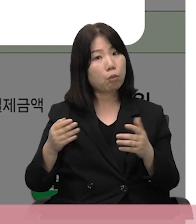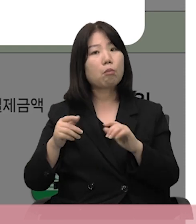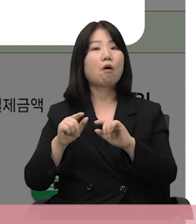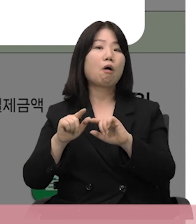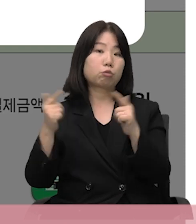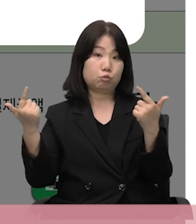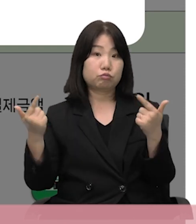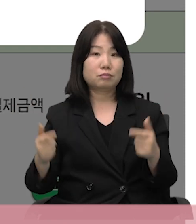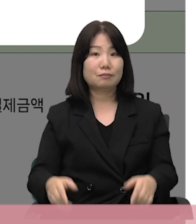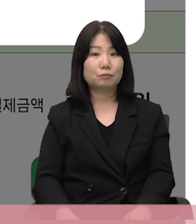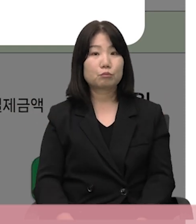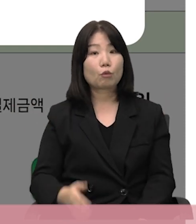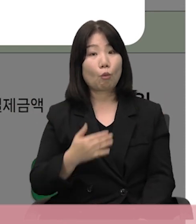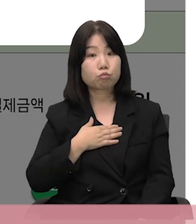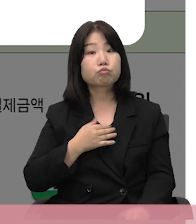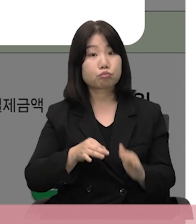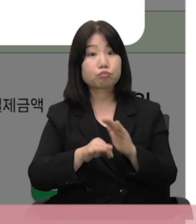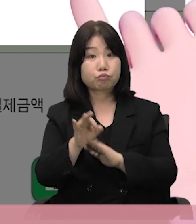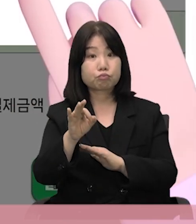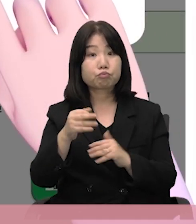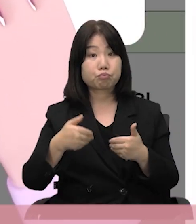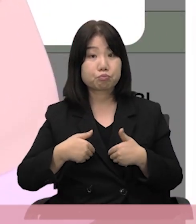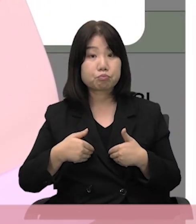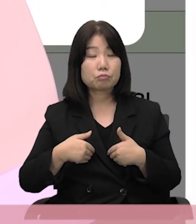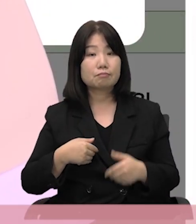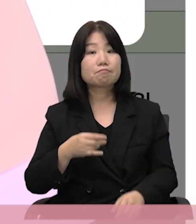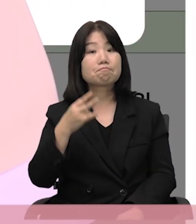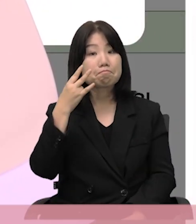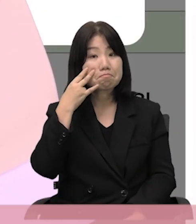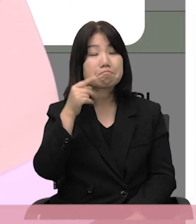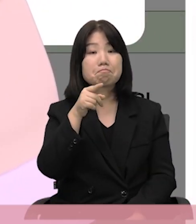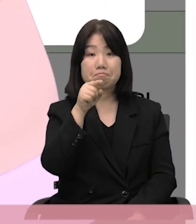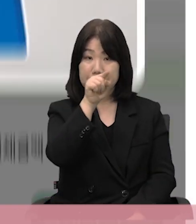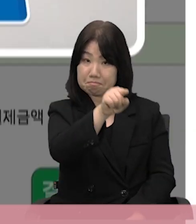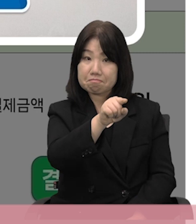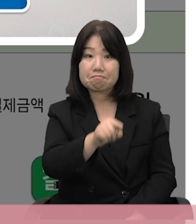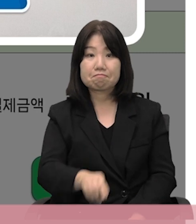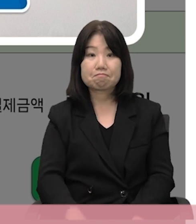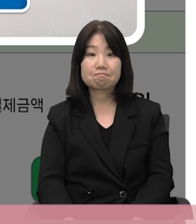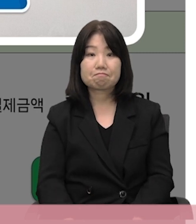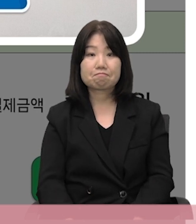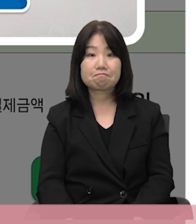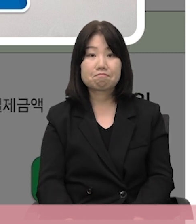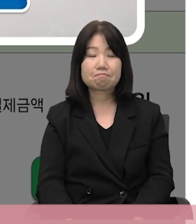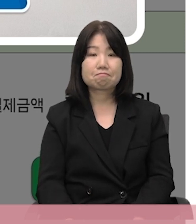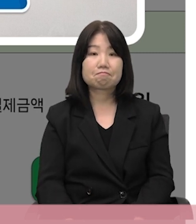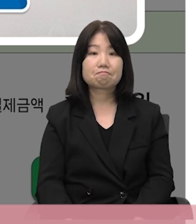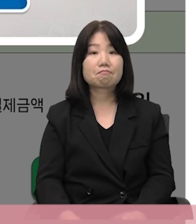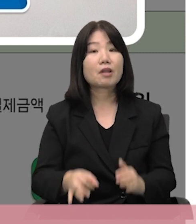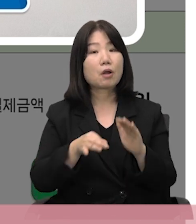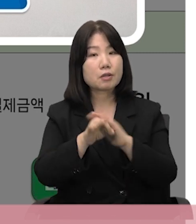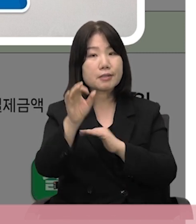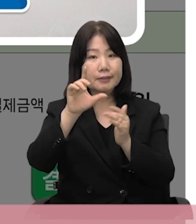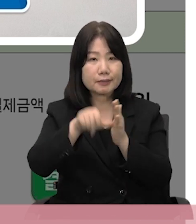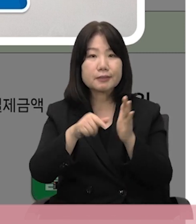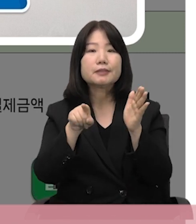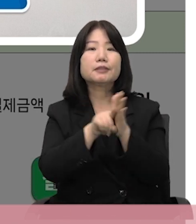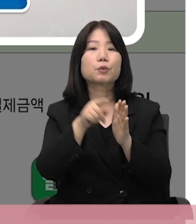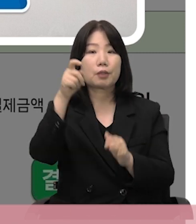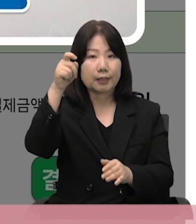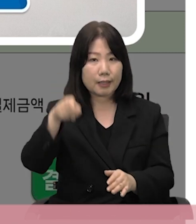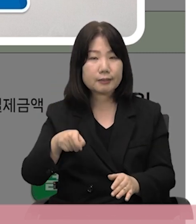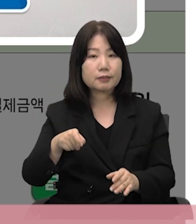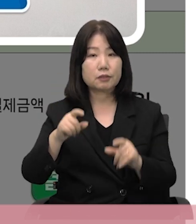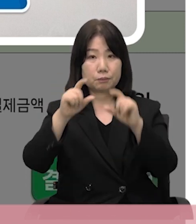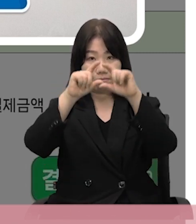눌러보세요. 저는 결제를 해야 하니까 예를 누를게요. 결제를 할 때는 신용카드를 사용해요.